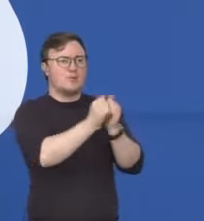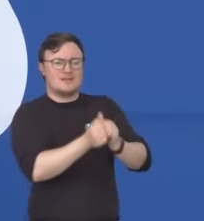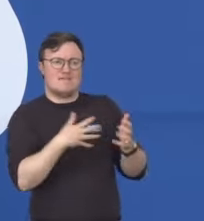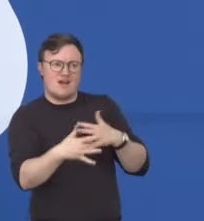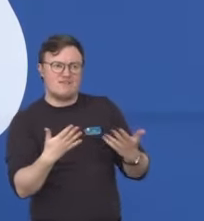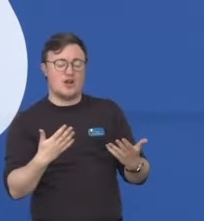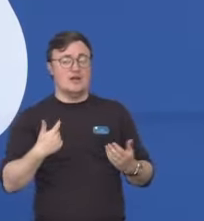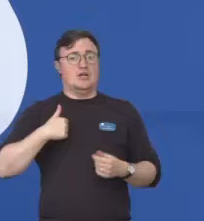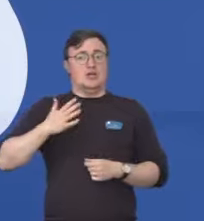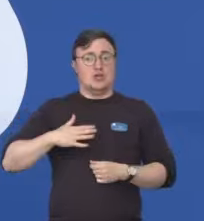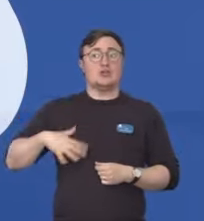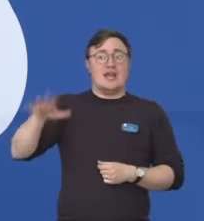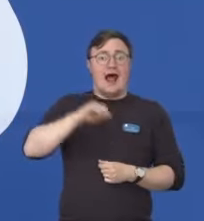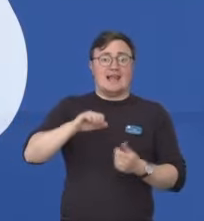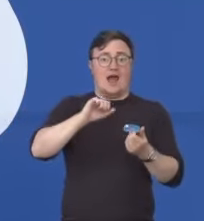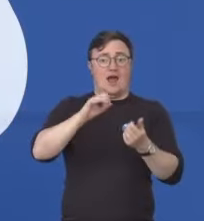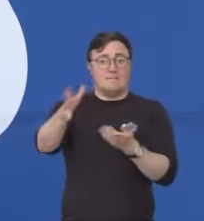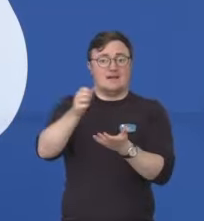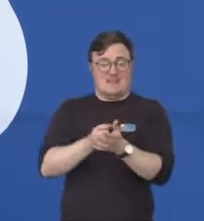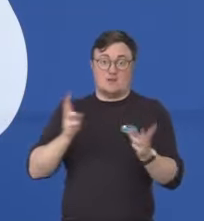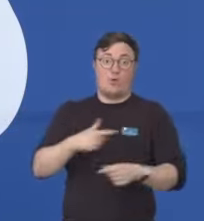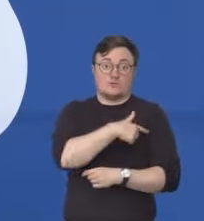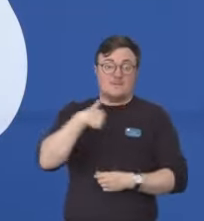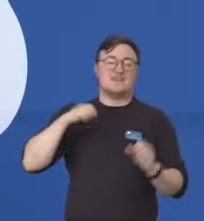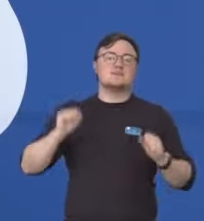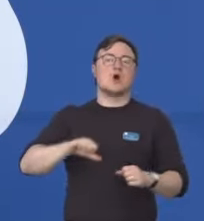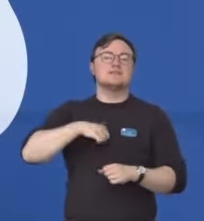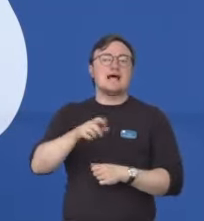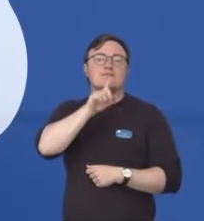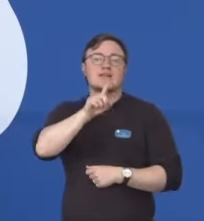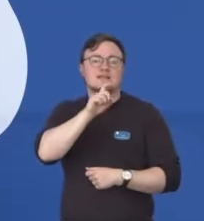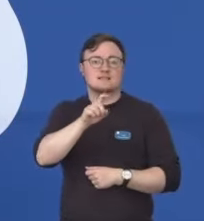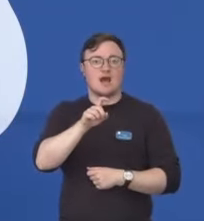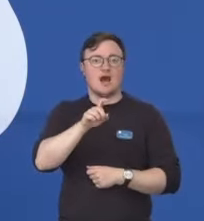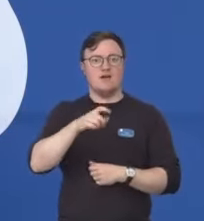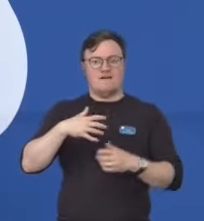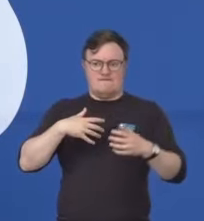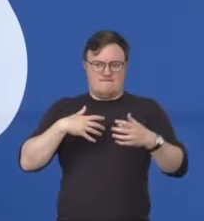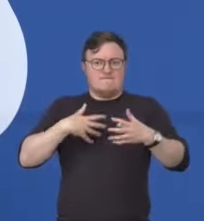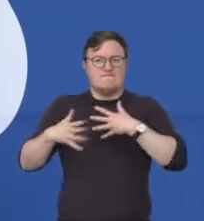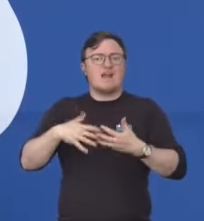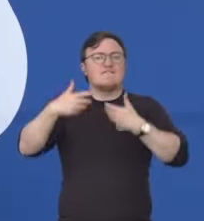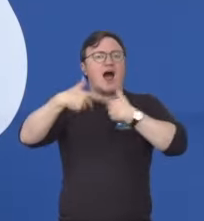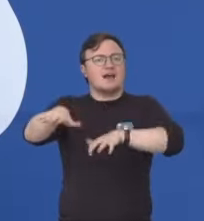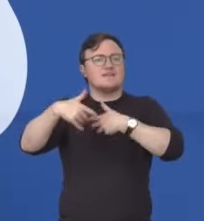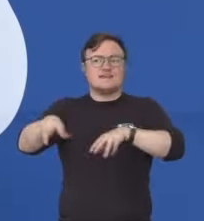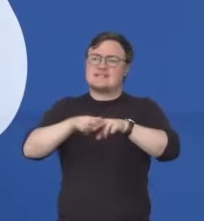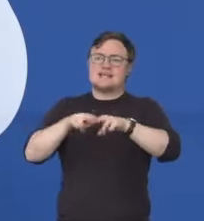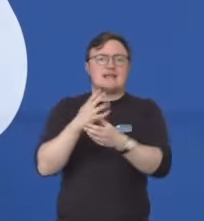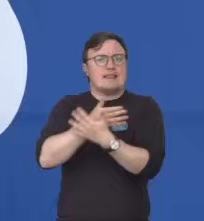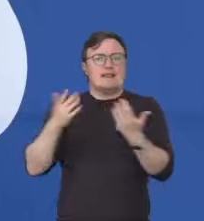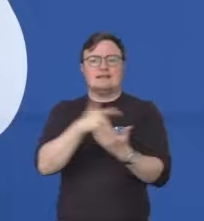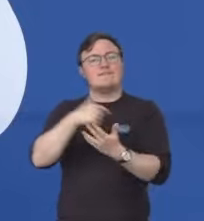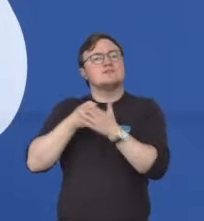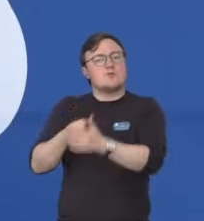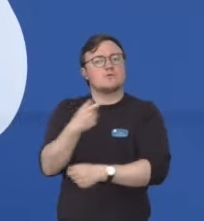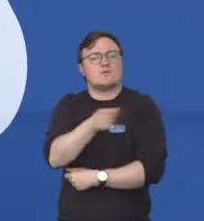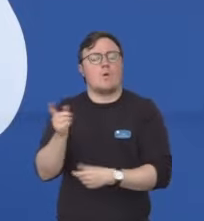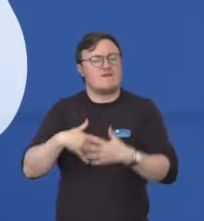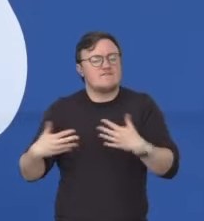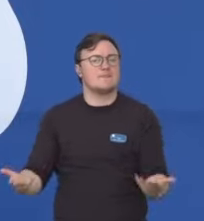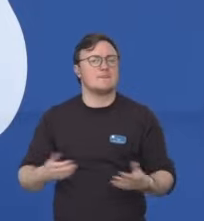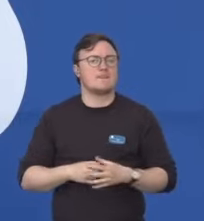partier, mitt parti inklusive, ska vara självkritiska. Liksom så här, varför känner inte de här aktivisterna att politiken är med